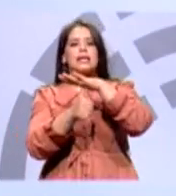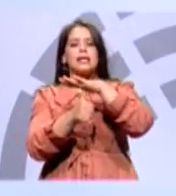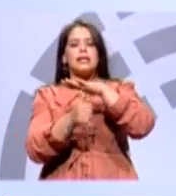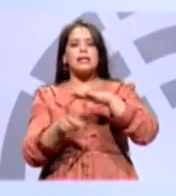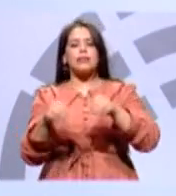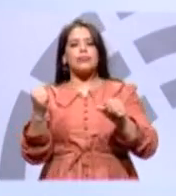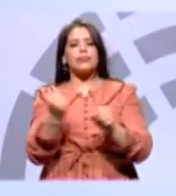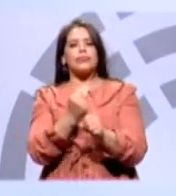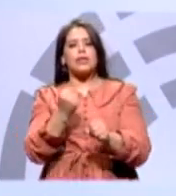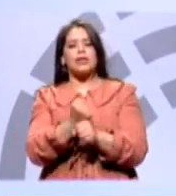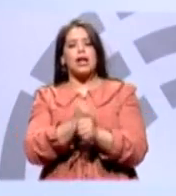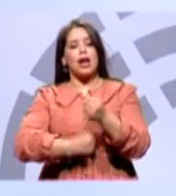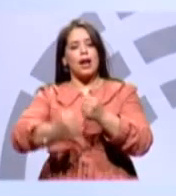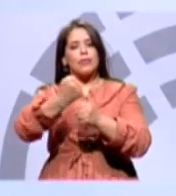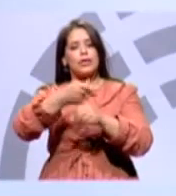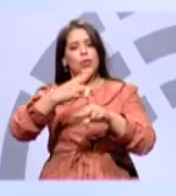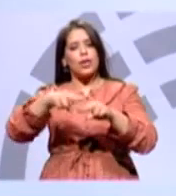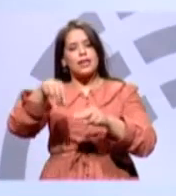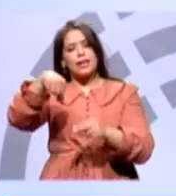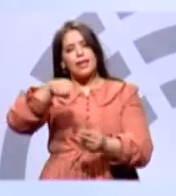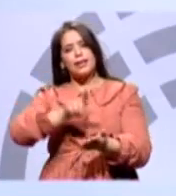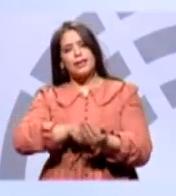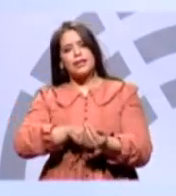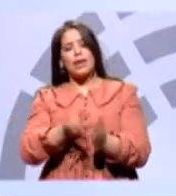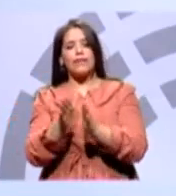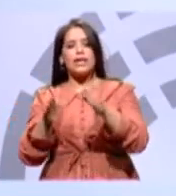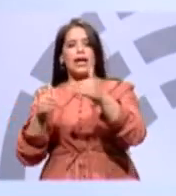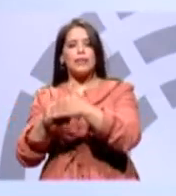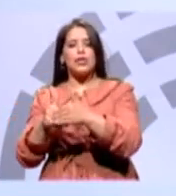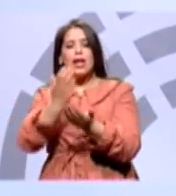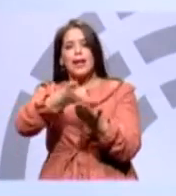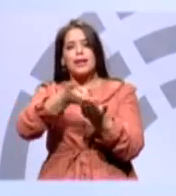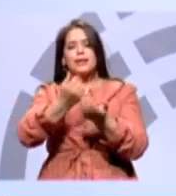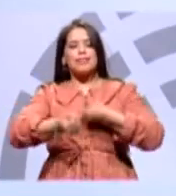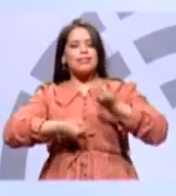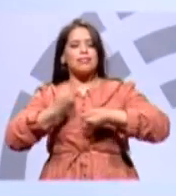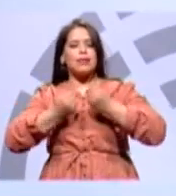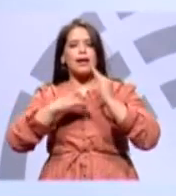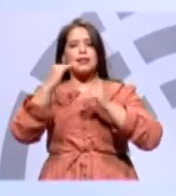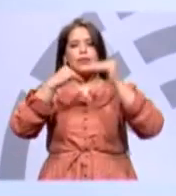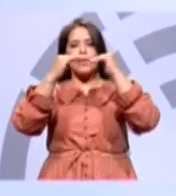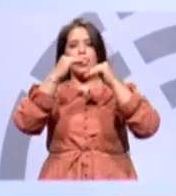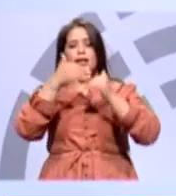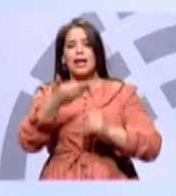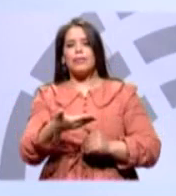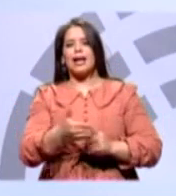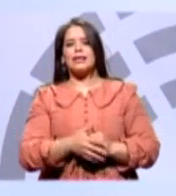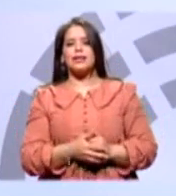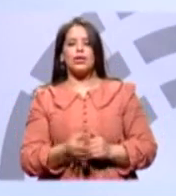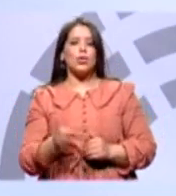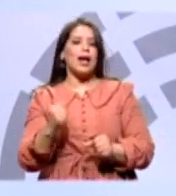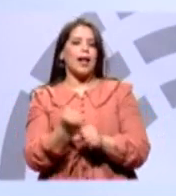يتيح له العمل على الانجازات والاصلاحات اللازمه في المجال الاقتصادي التشجيع على الاستثمار المحلي همم